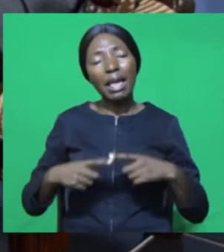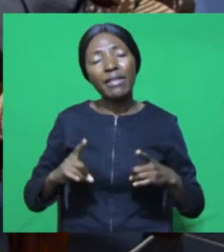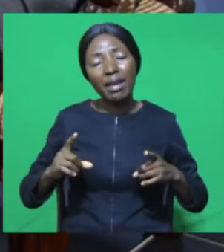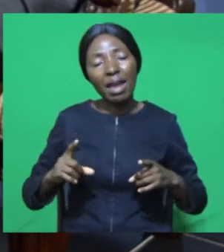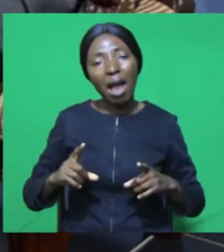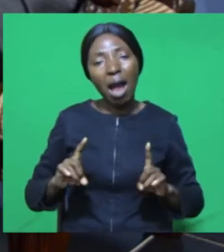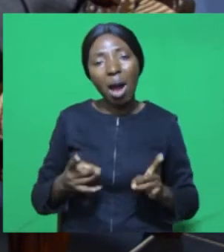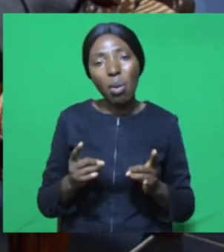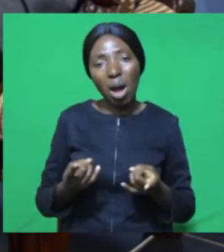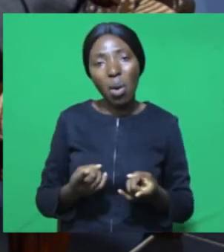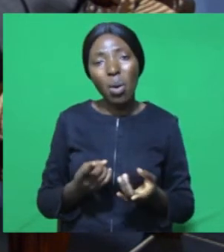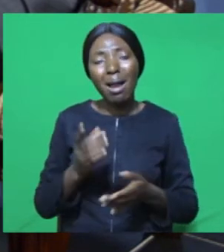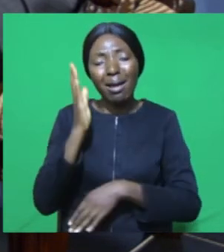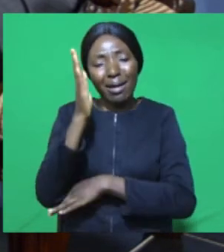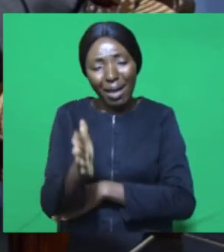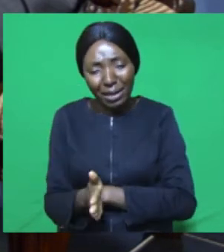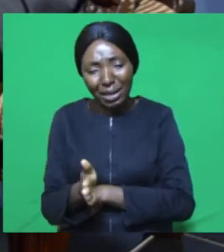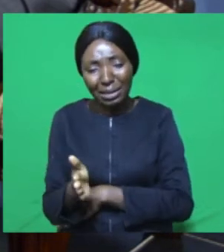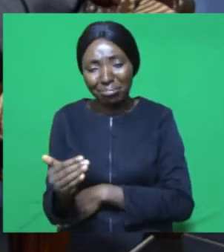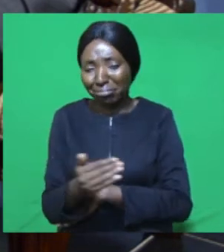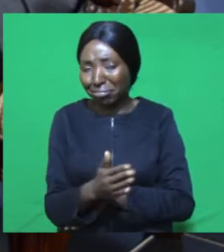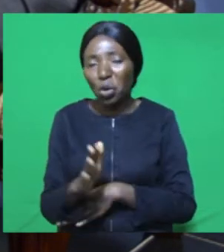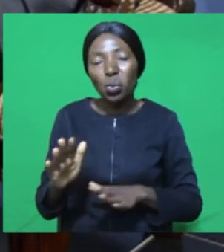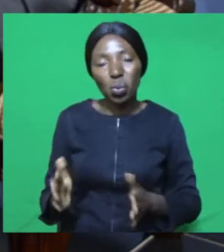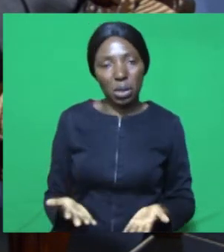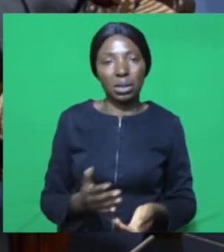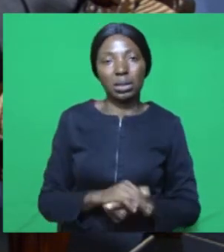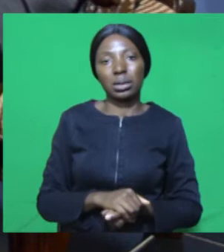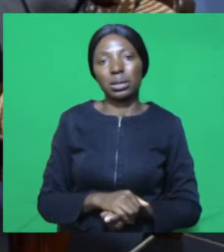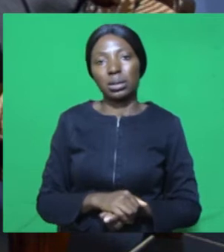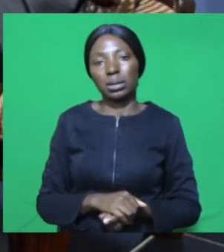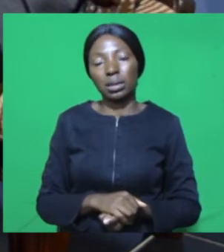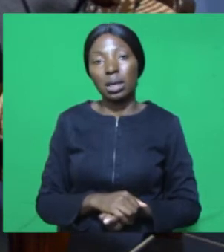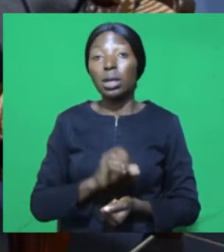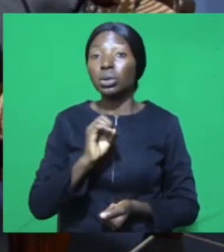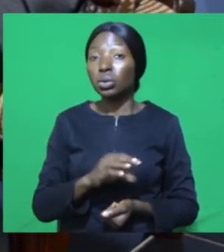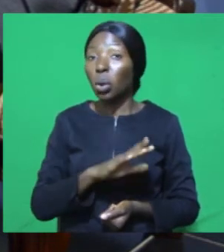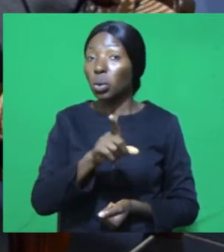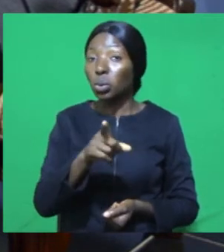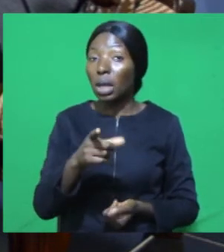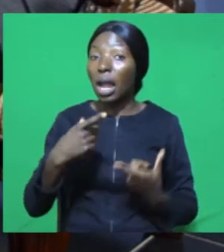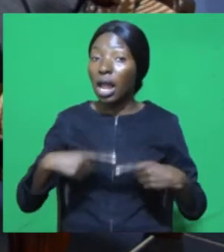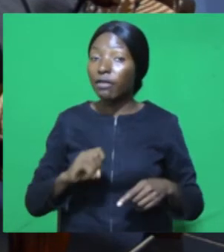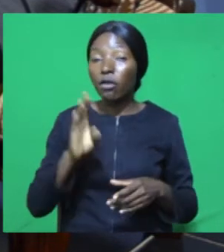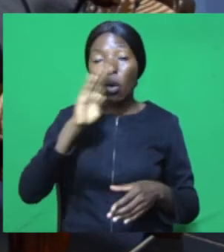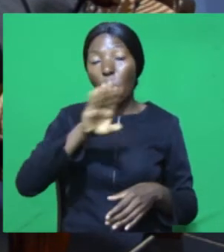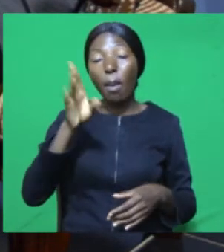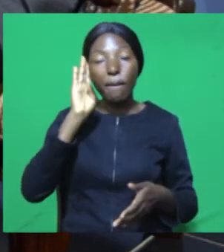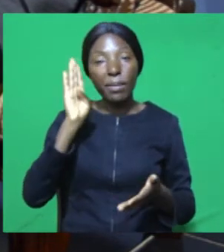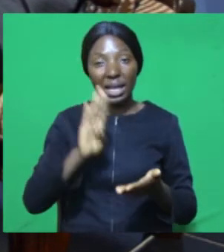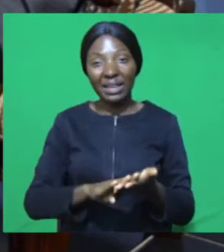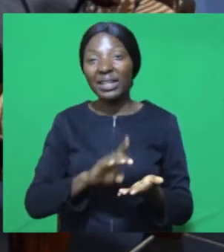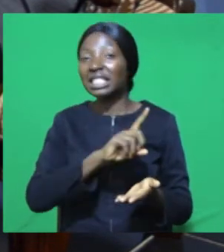hwake hwaakanyatsoti kweserere sezvinoda mwari okay. Saka upenyu hwemutendi mumwe